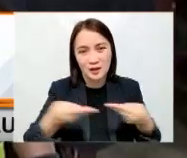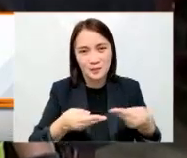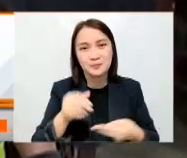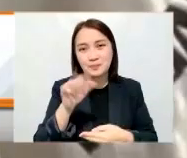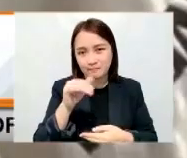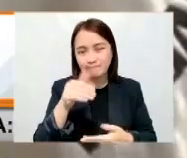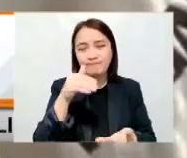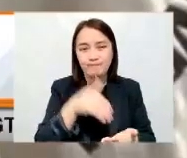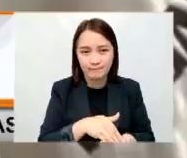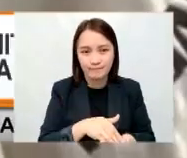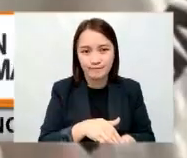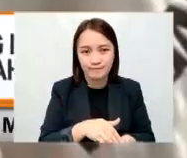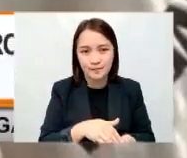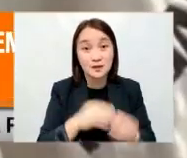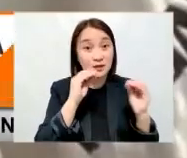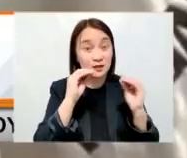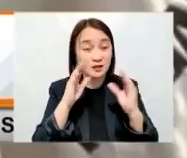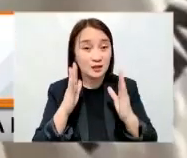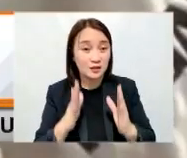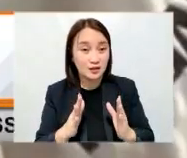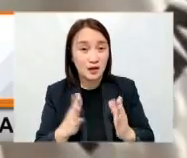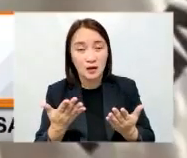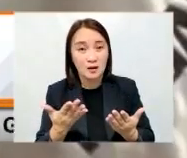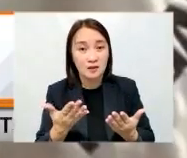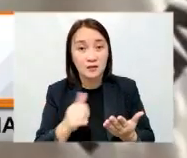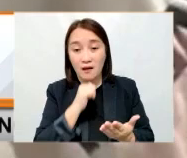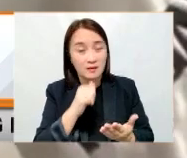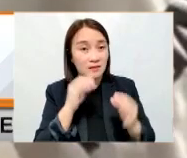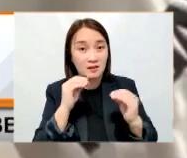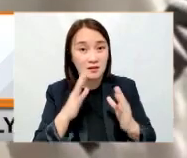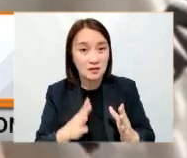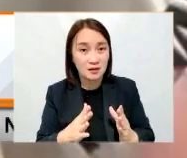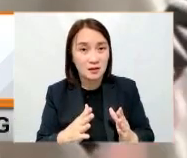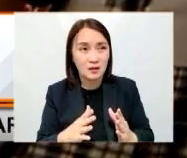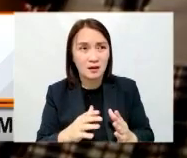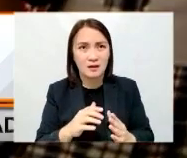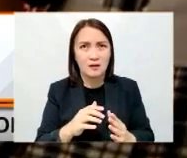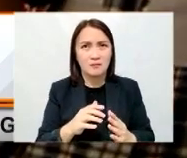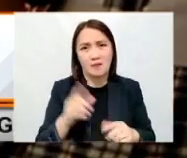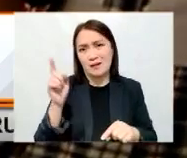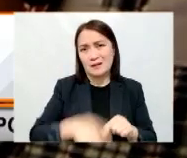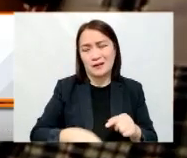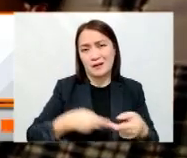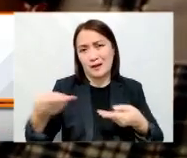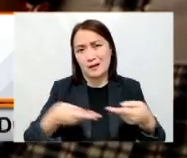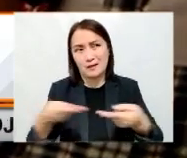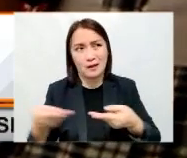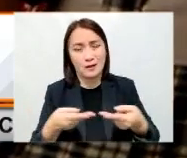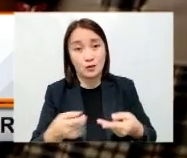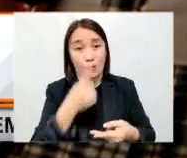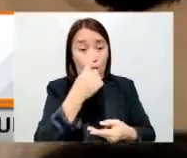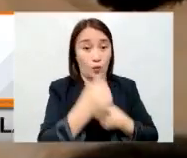Siyempre, unti-unti, again, we cannot hire parang talagang sobrang dami in a year's time, no? Given